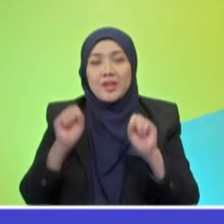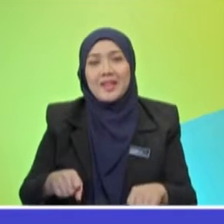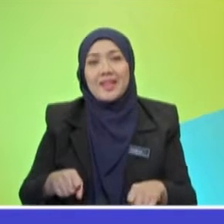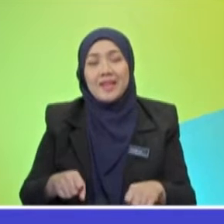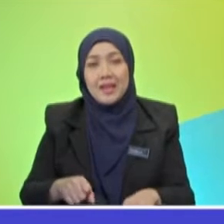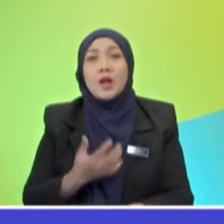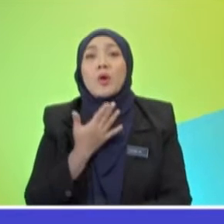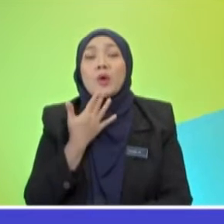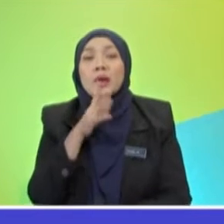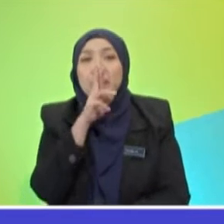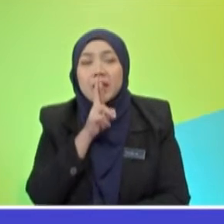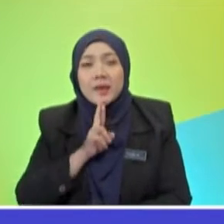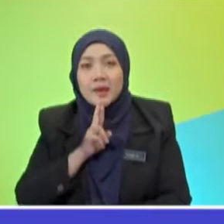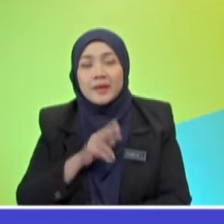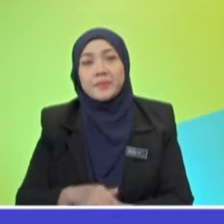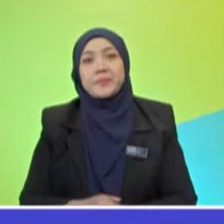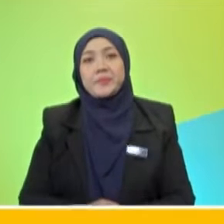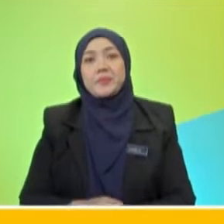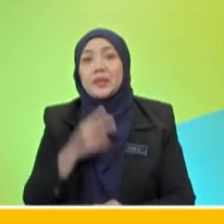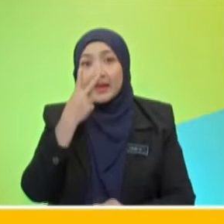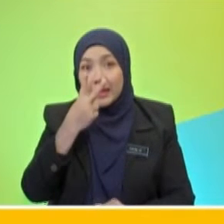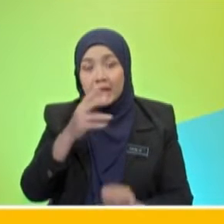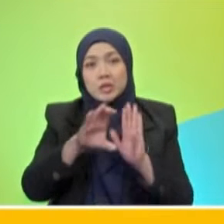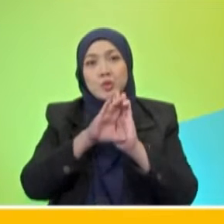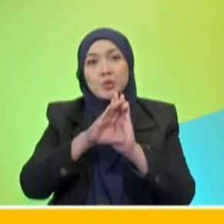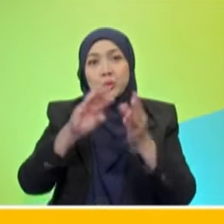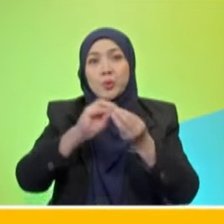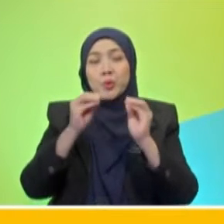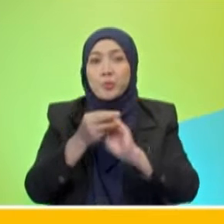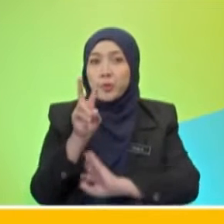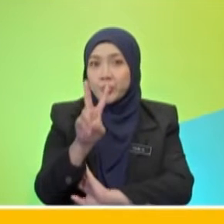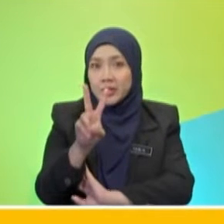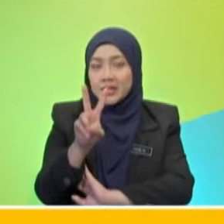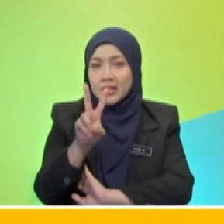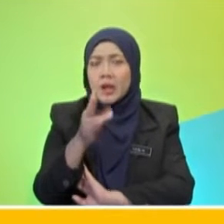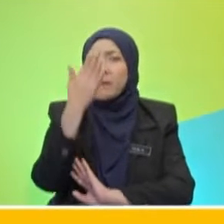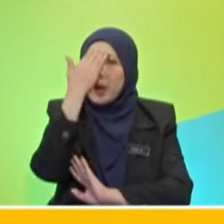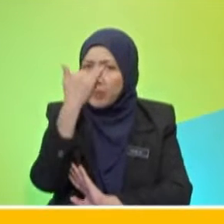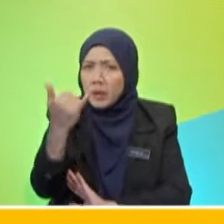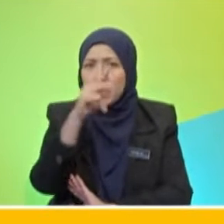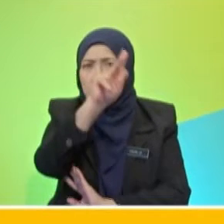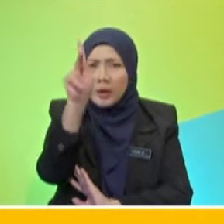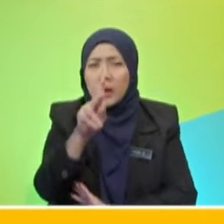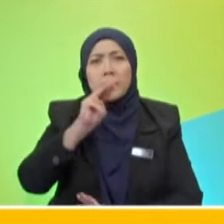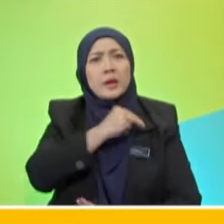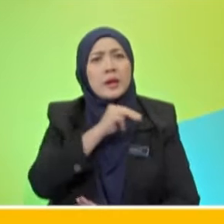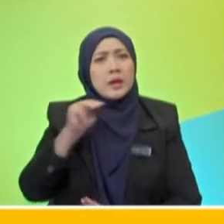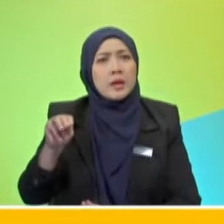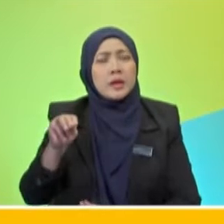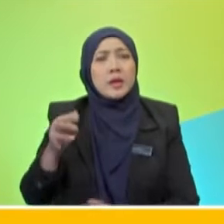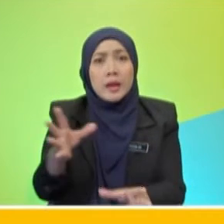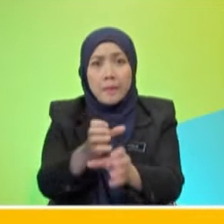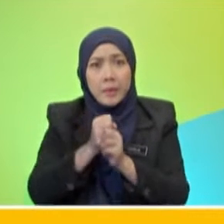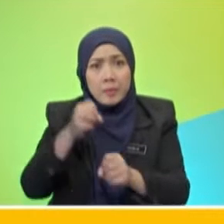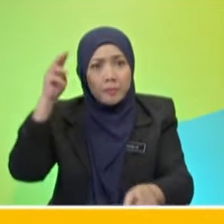situ. Baik, seterusnya contoh yang kedua. Kita lihat. Mengapakah mereka dapat menumpukan